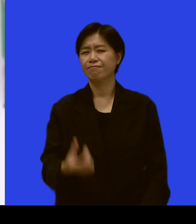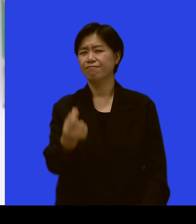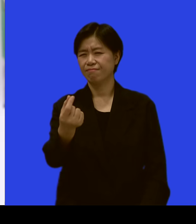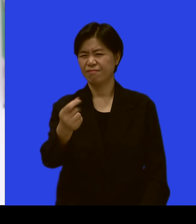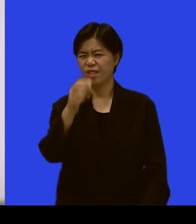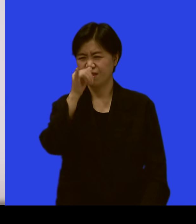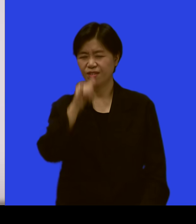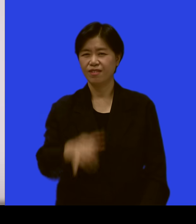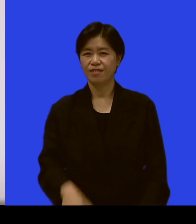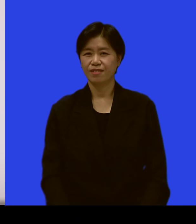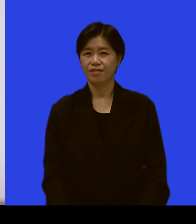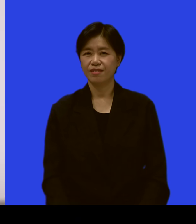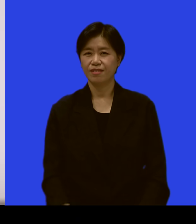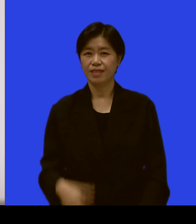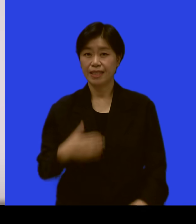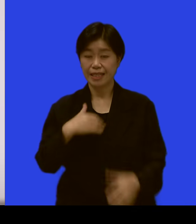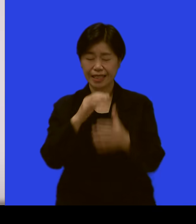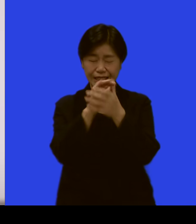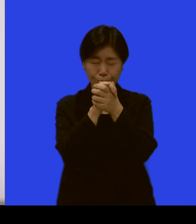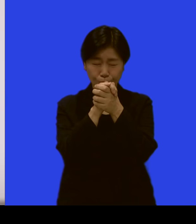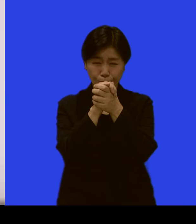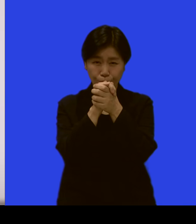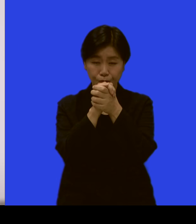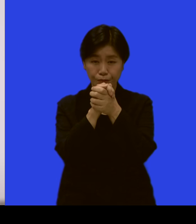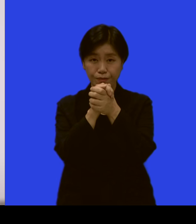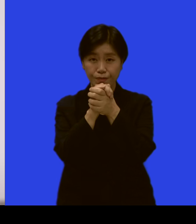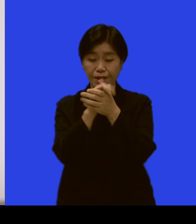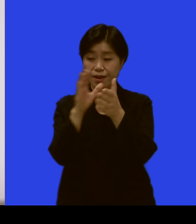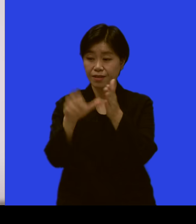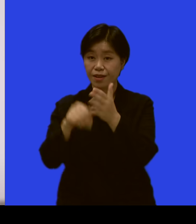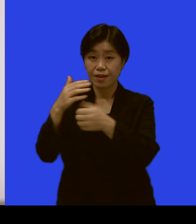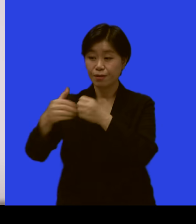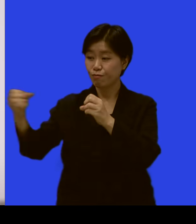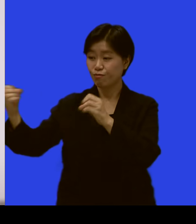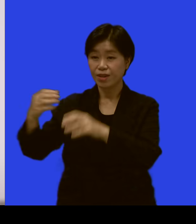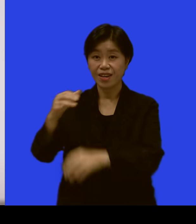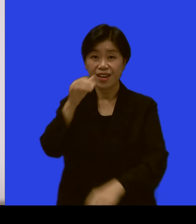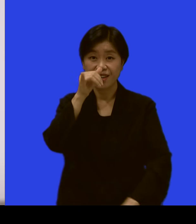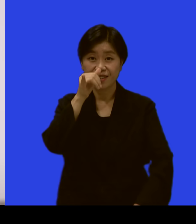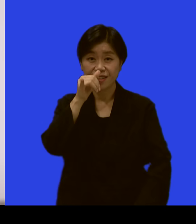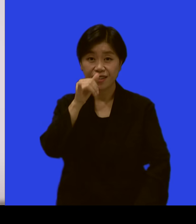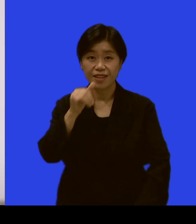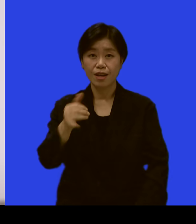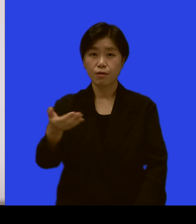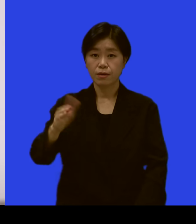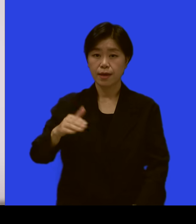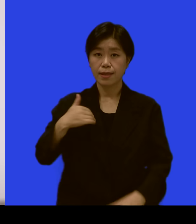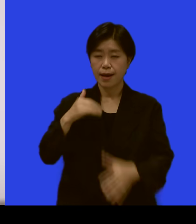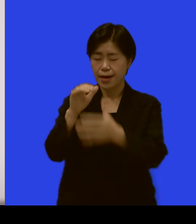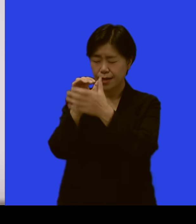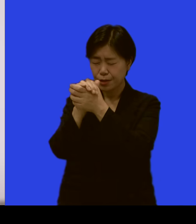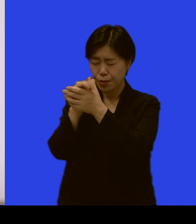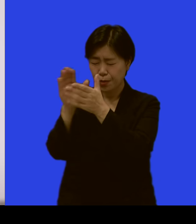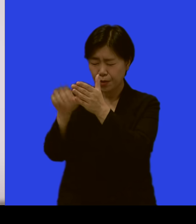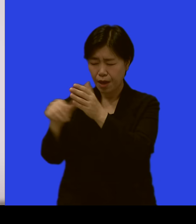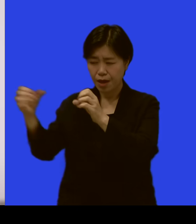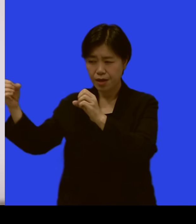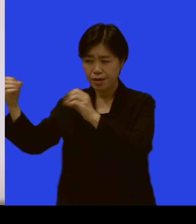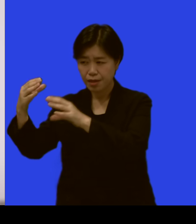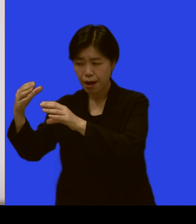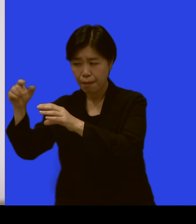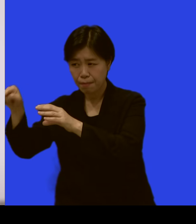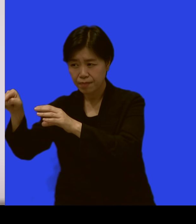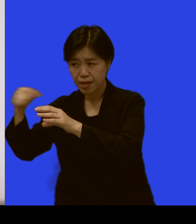맞습니다. 그 기도를 하면 하나님이 피드백을 주시잖아요. 네네. 근데 그 피드백이 내 생각과 다르면 네네. 난처하거든요.